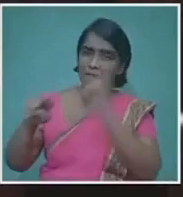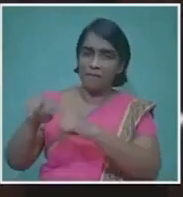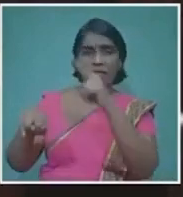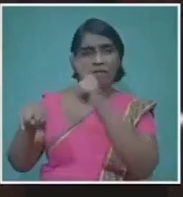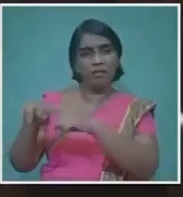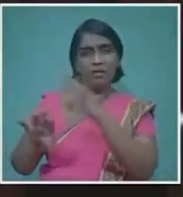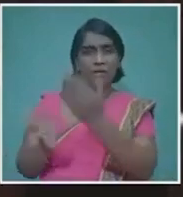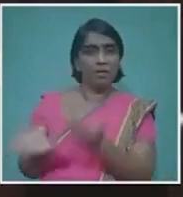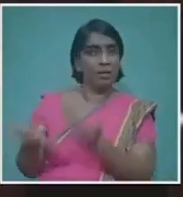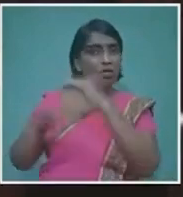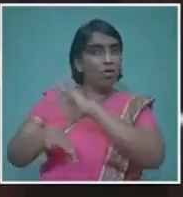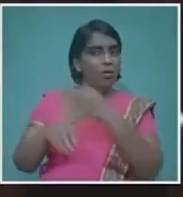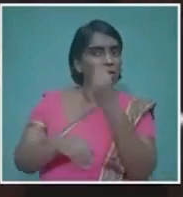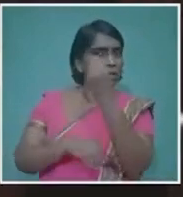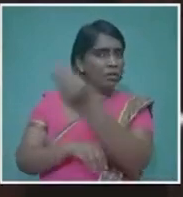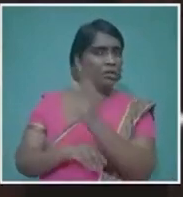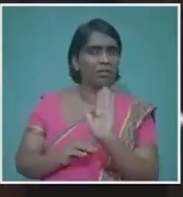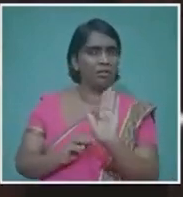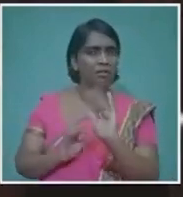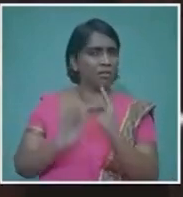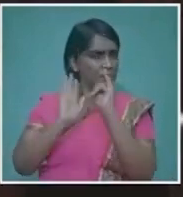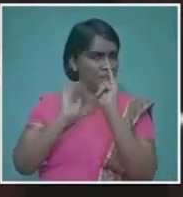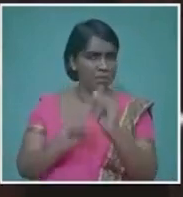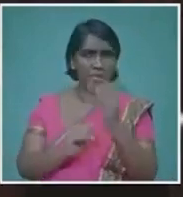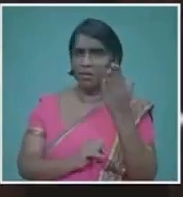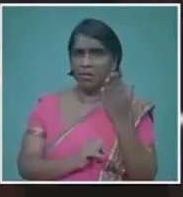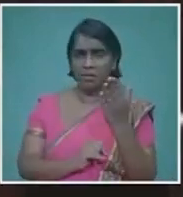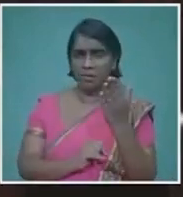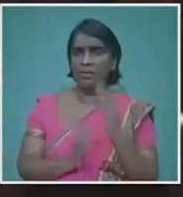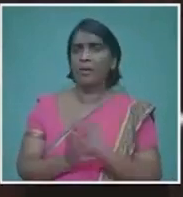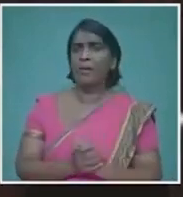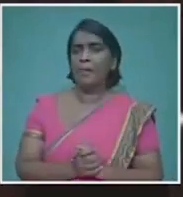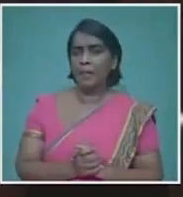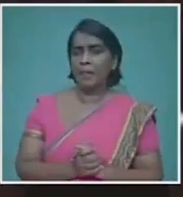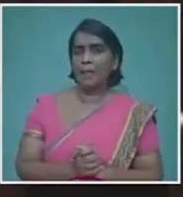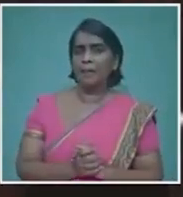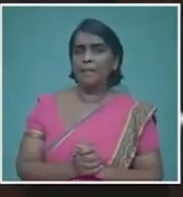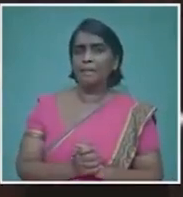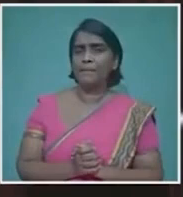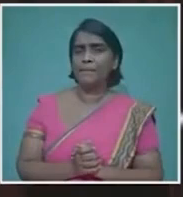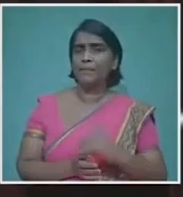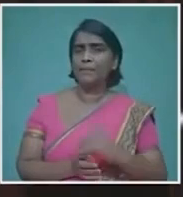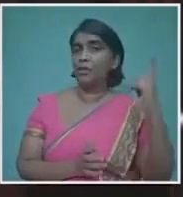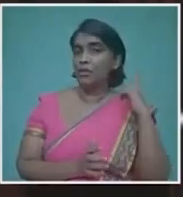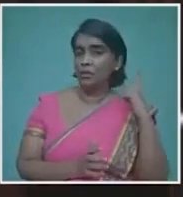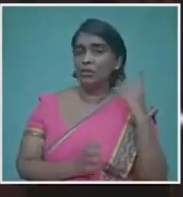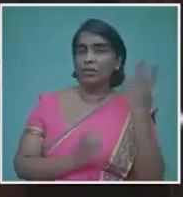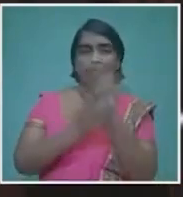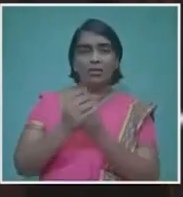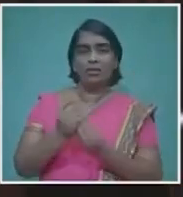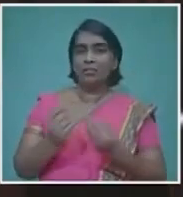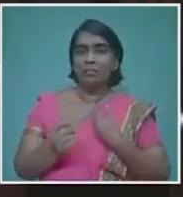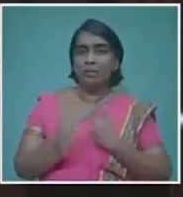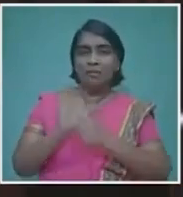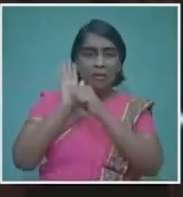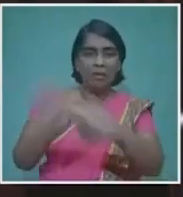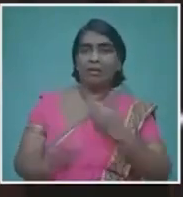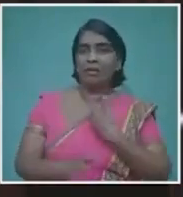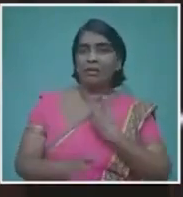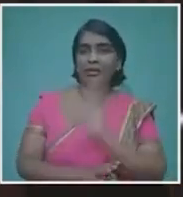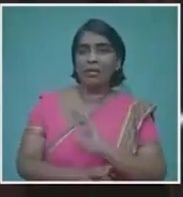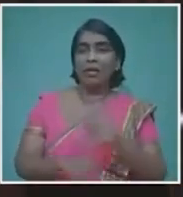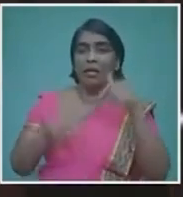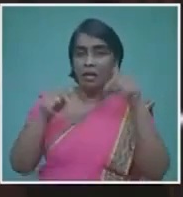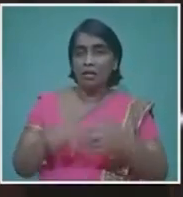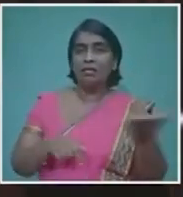පුළුවන්. නැගිට හැම වෙලෙම දෙන්න එපා හොම් වෙලාව. ආසියා සාධාරණයි ඒක. එතකොට යුද හමුදාවටවත් ත්‍රිවිධ හමුදාවටවත් මම නෙමෙයි අපහාස කරන්නේ.